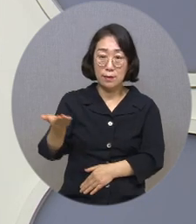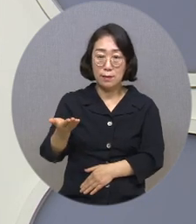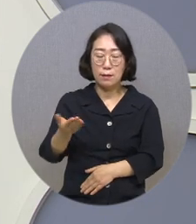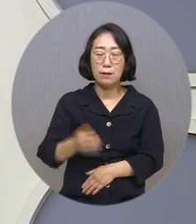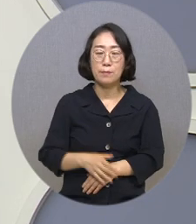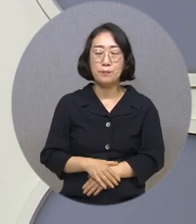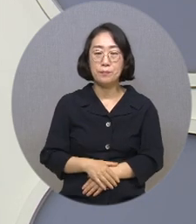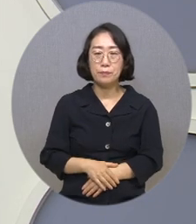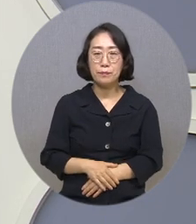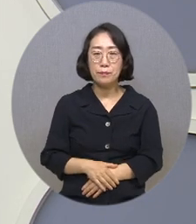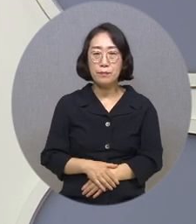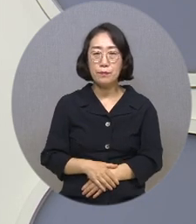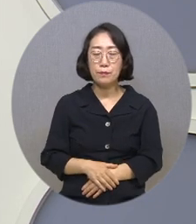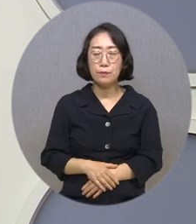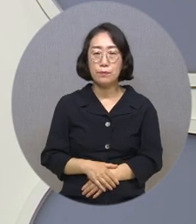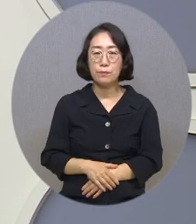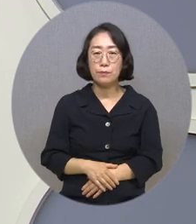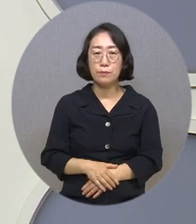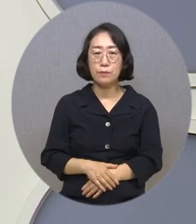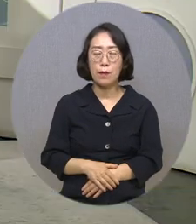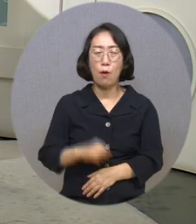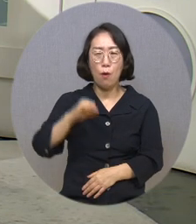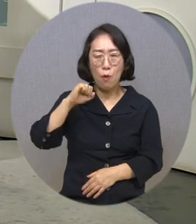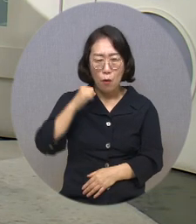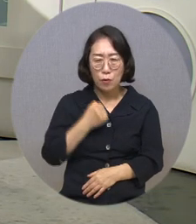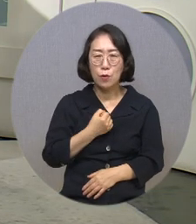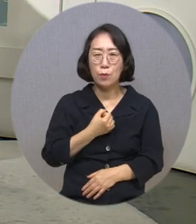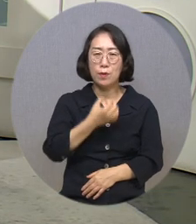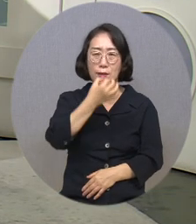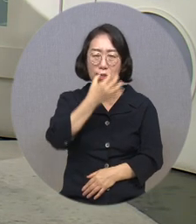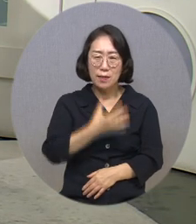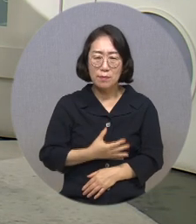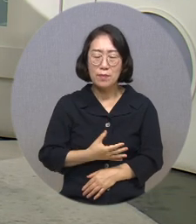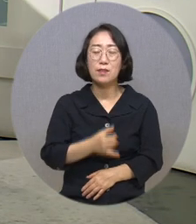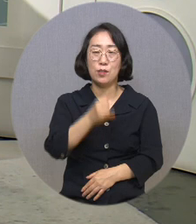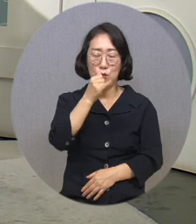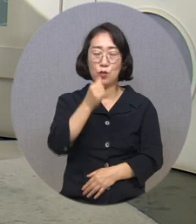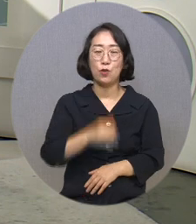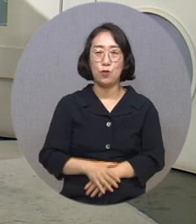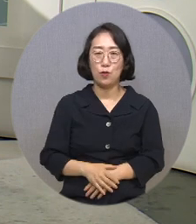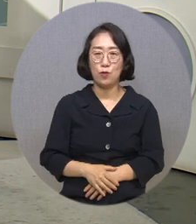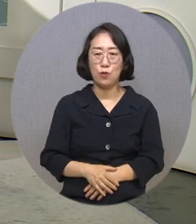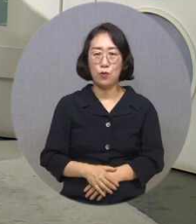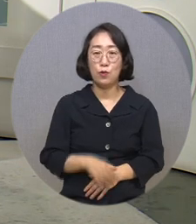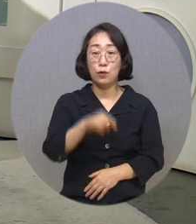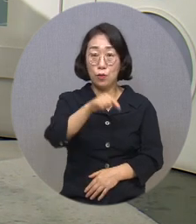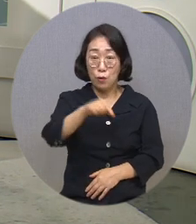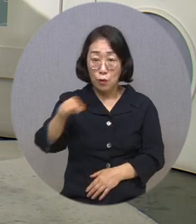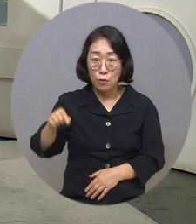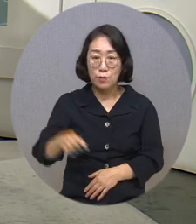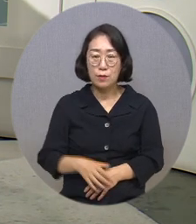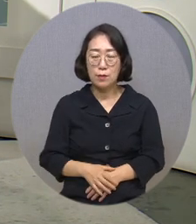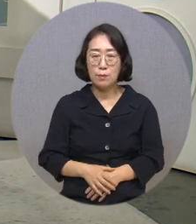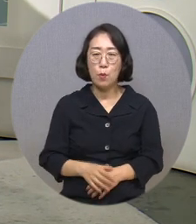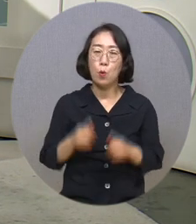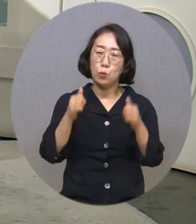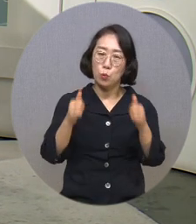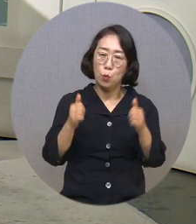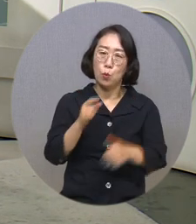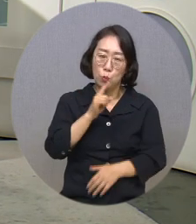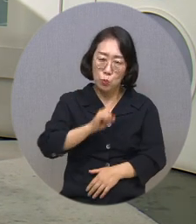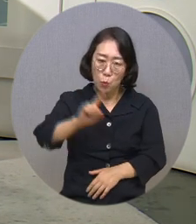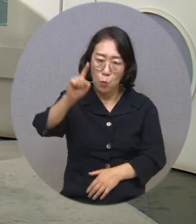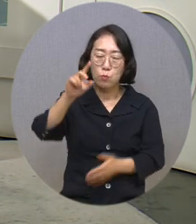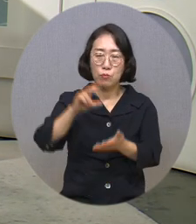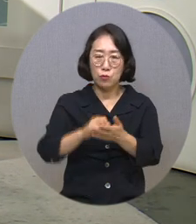예, 총장님들의 그 애로사항이 많이 있습니다. 이제 이제 그거를 이제 뭐 여러 소송 문제라든지